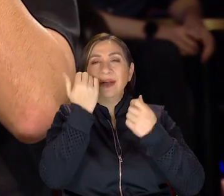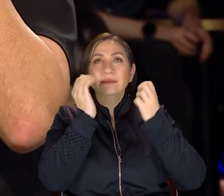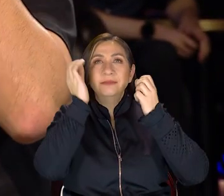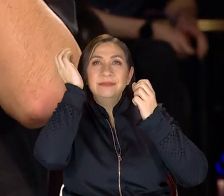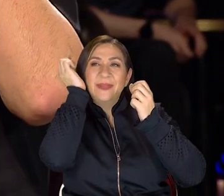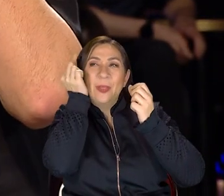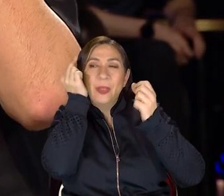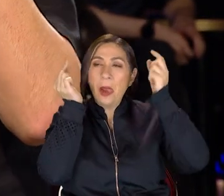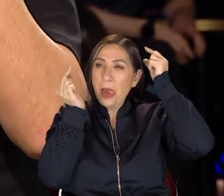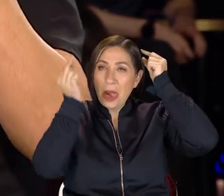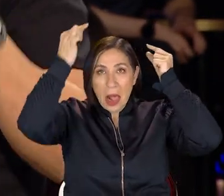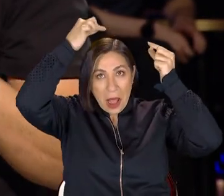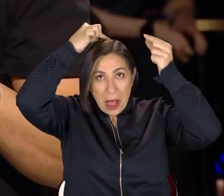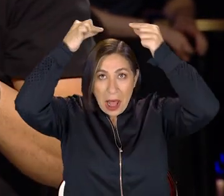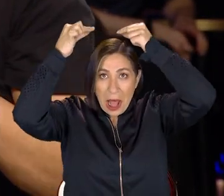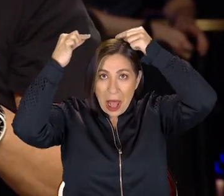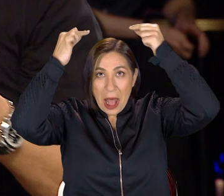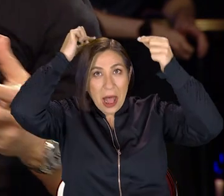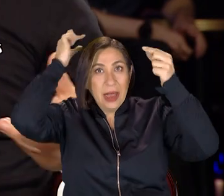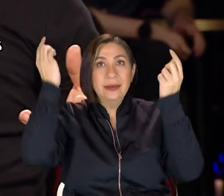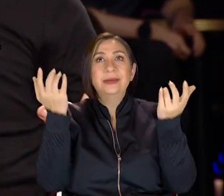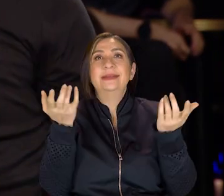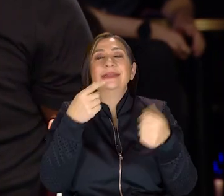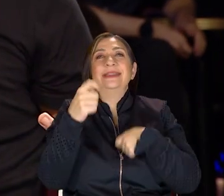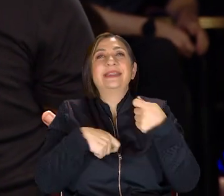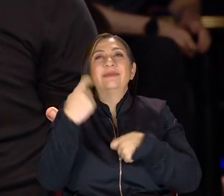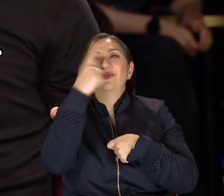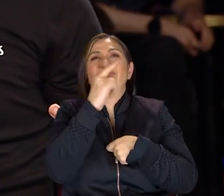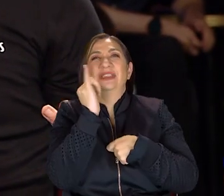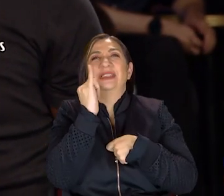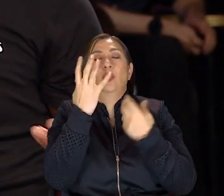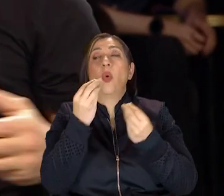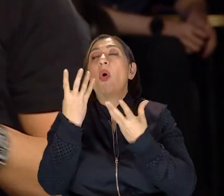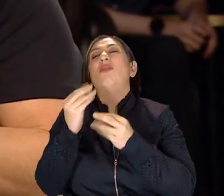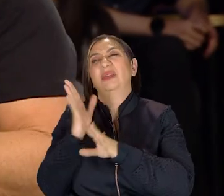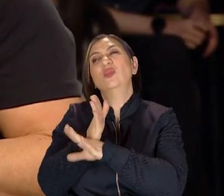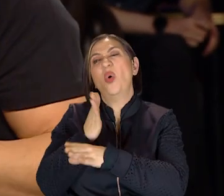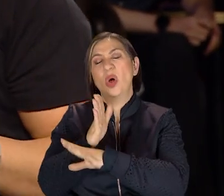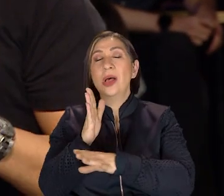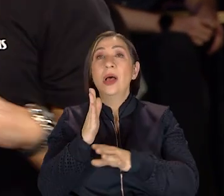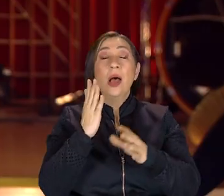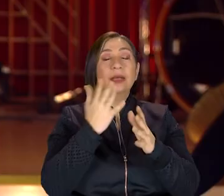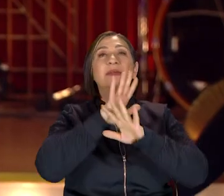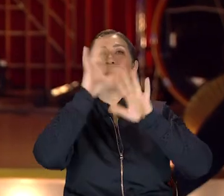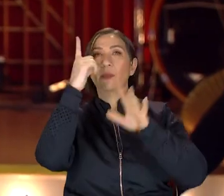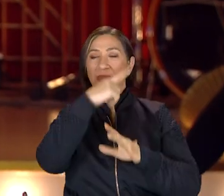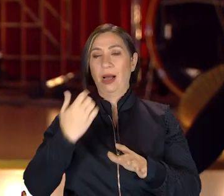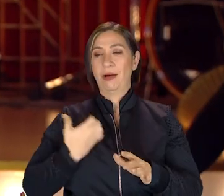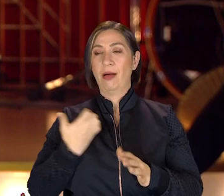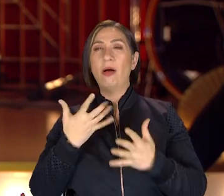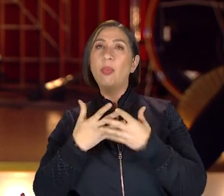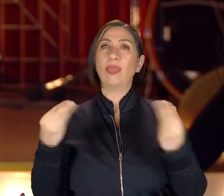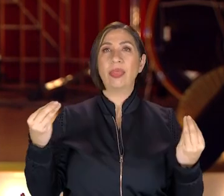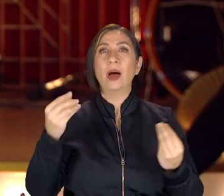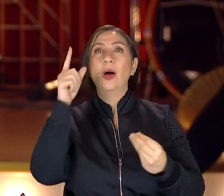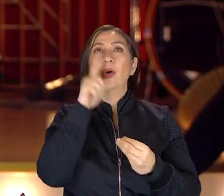abi. Biraz orada, biraz burada, öbek öbek şurada filan. Hani öyle olmuyor tabii olmaz, bu işler. Olmaz, olmaz. Olmuyor. O zaman hani tamamen karizmayı çiziyoruz.